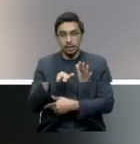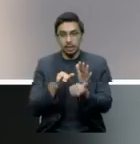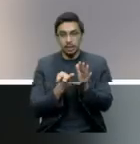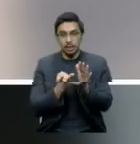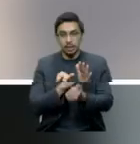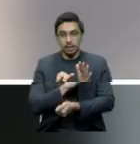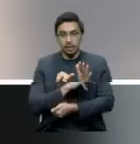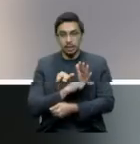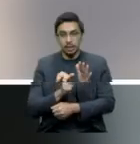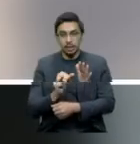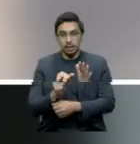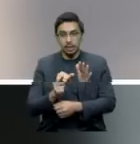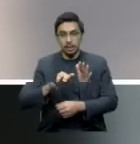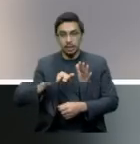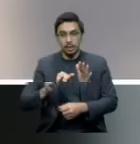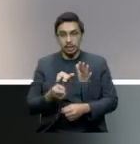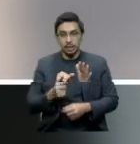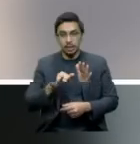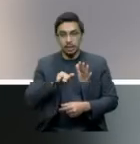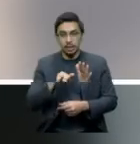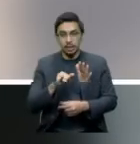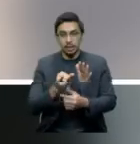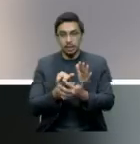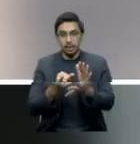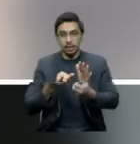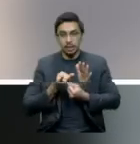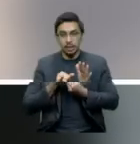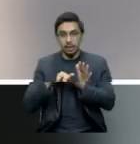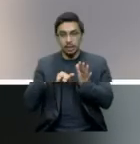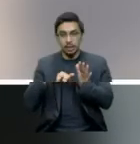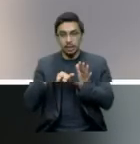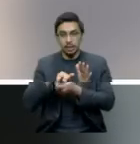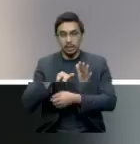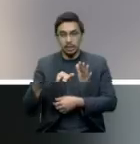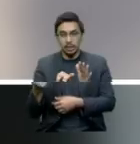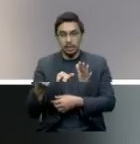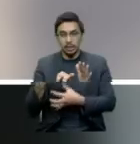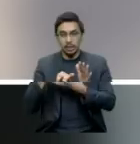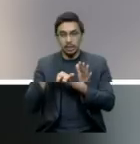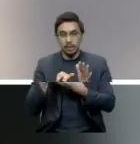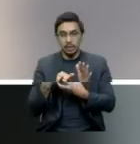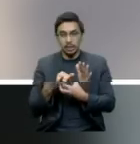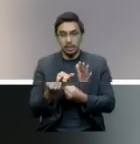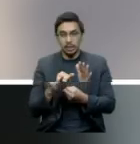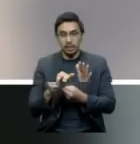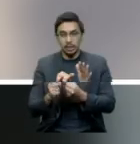bagi setiap muslim hari ini sebaliknya tentu mendukung agresi